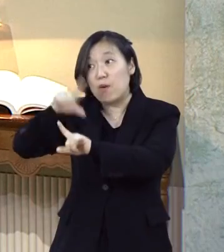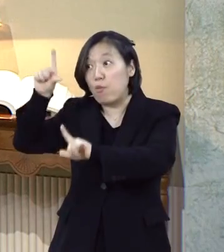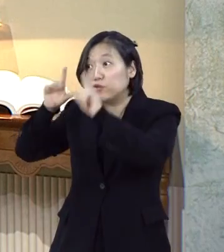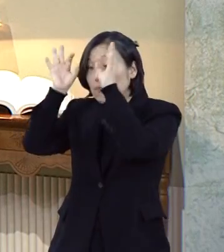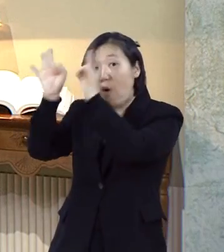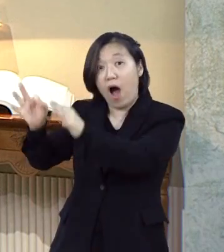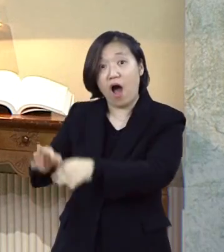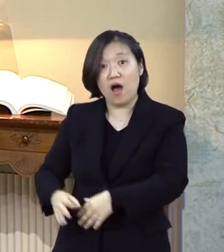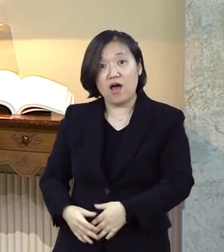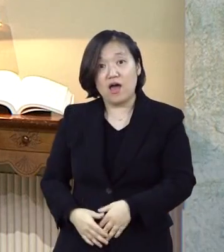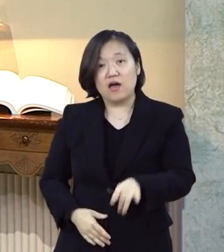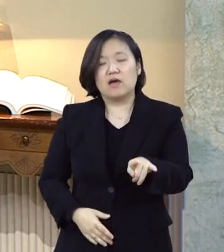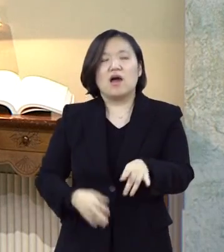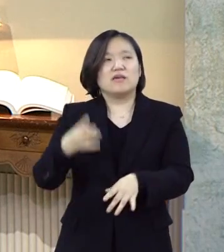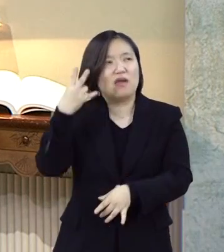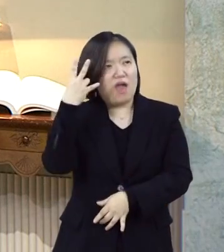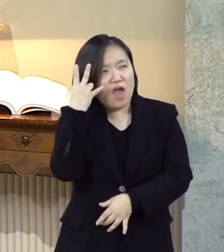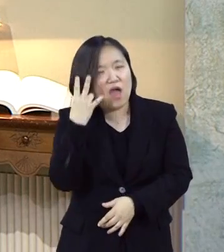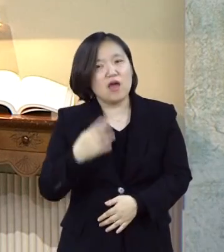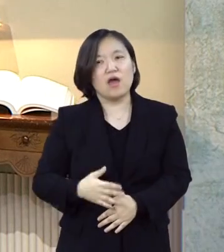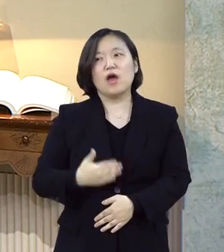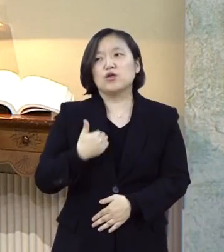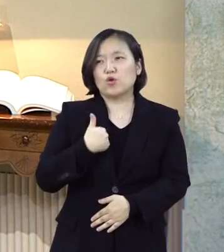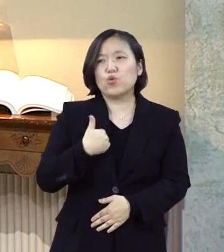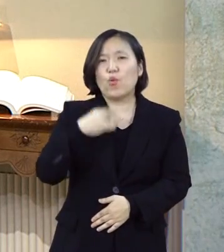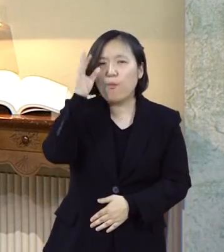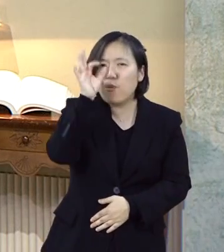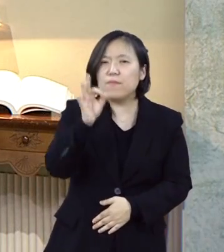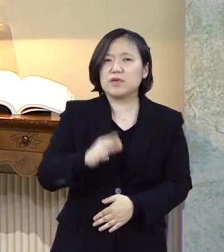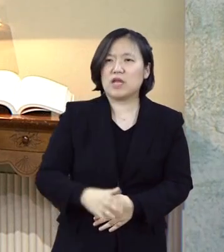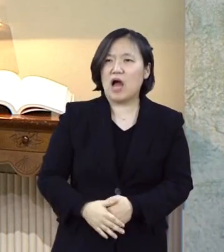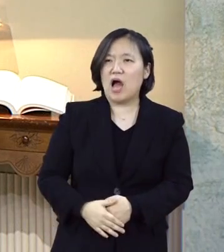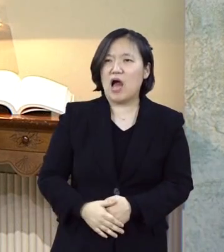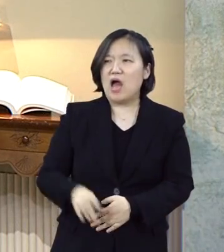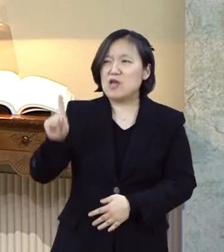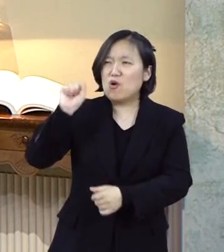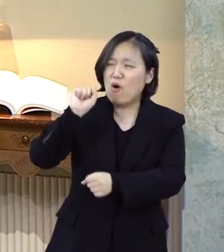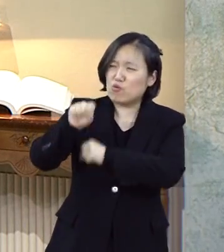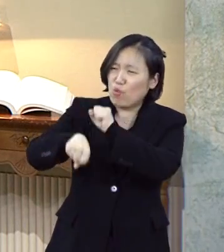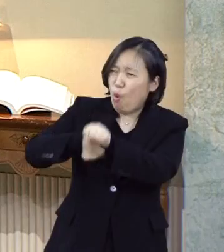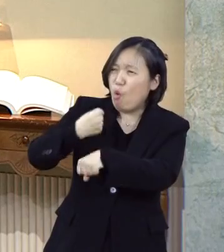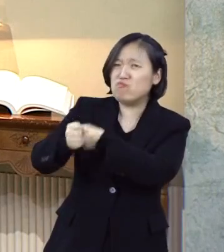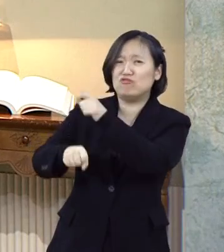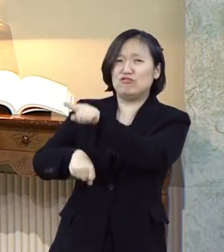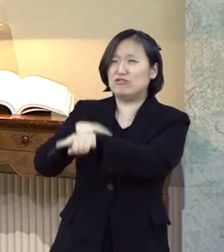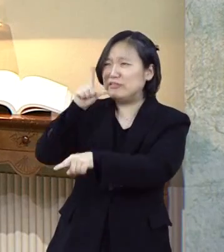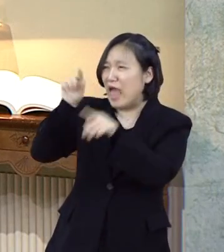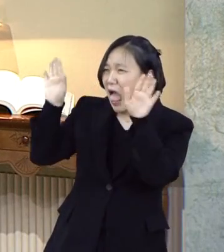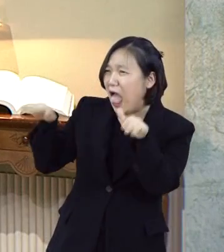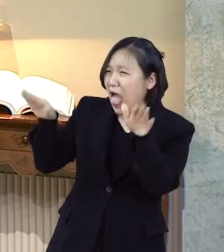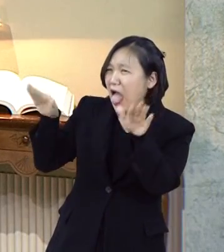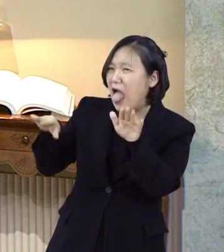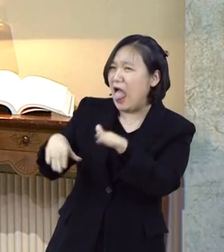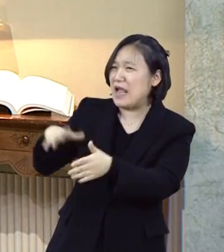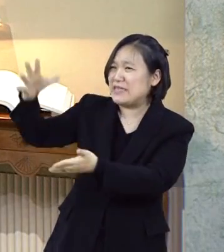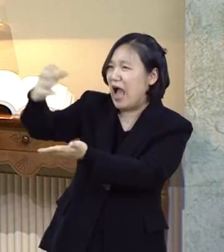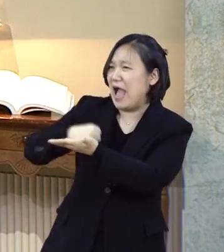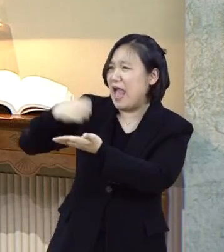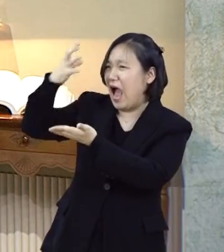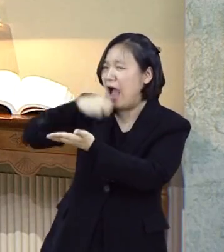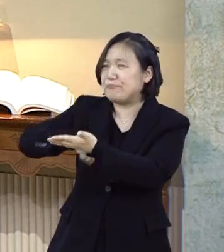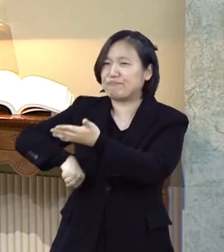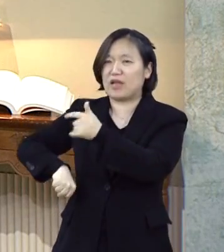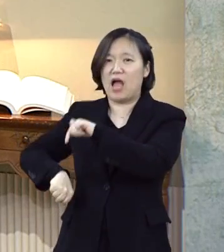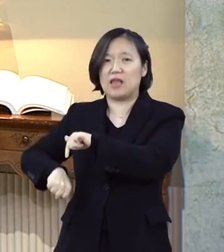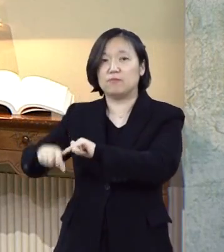예, 세존이시여, 저 살쾡이가 이리저리 뛰어다니면서 새들을 노리고 있는 모습이 보입니다.